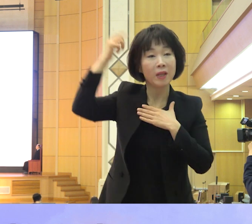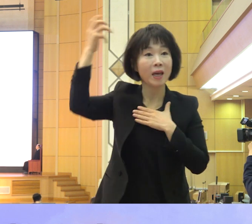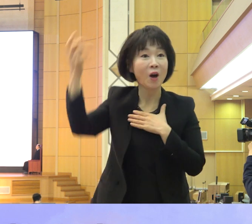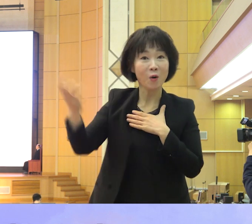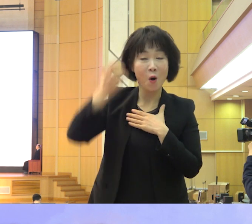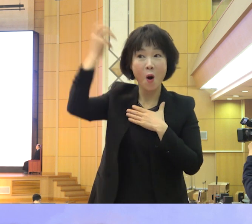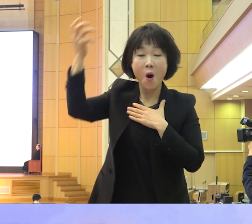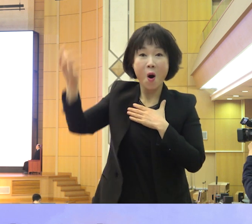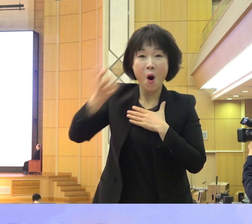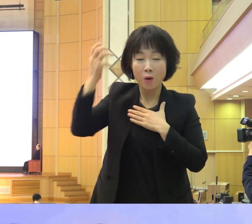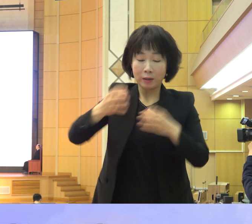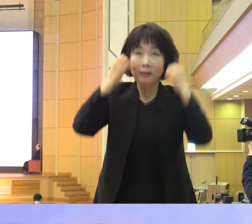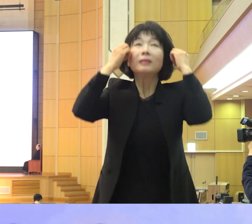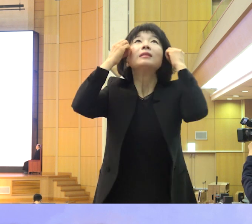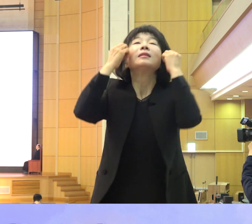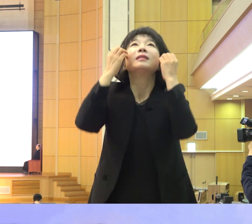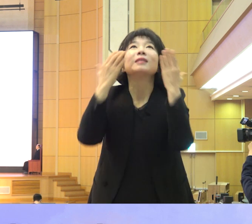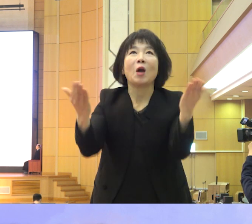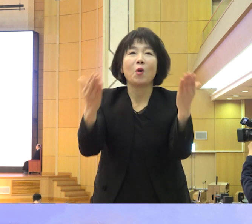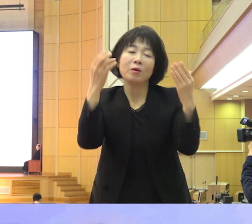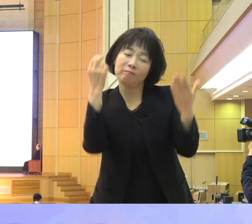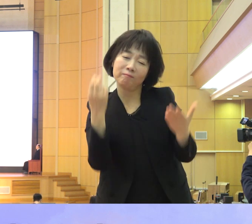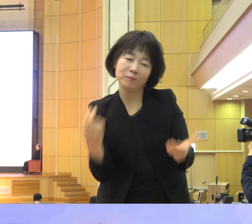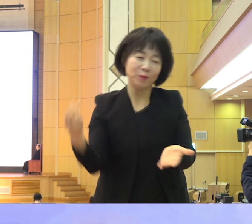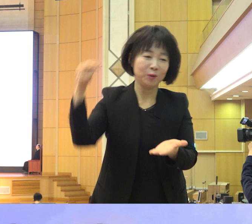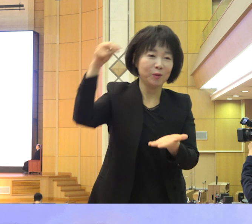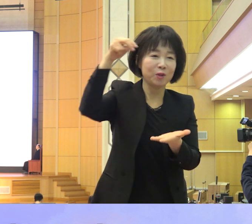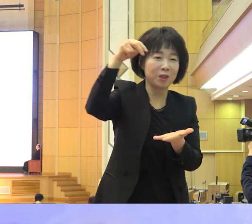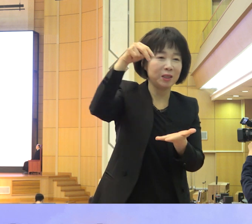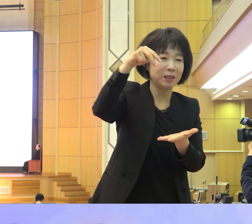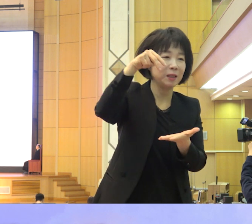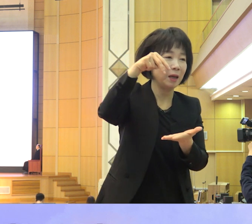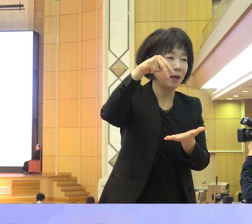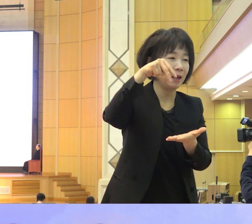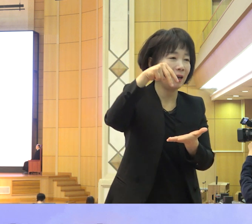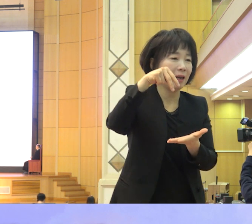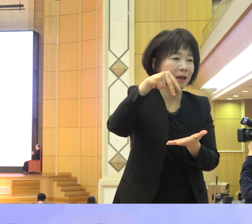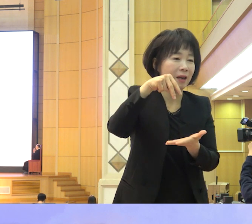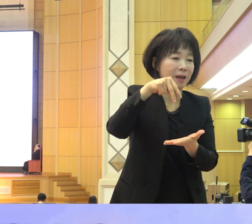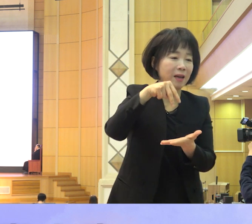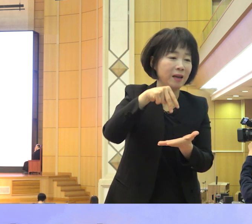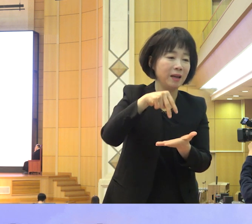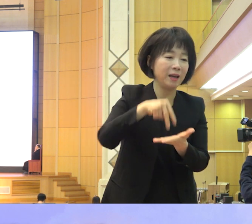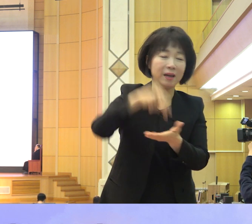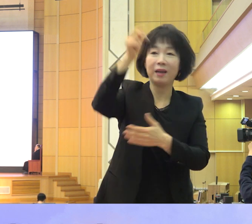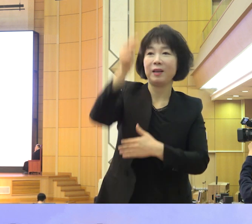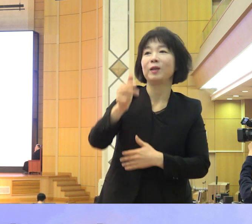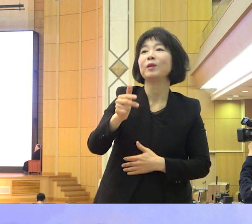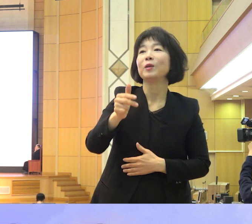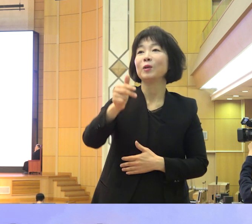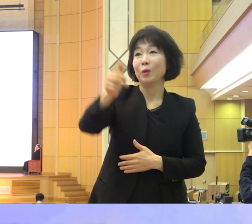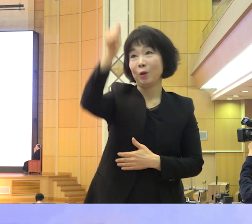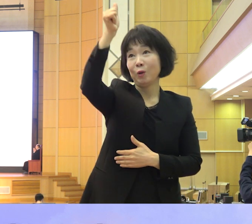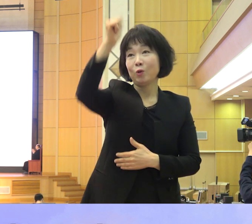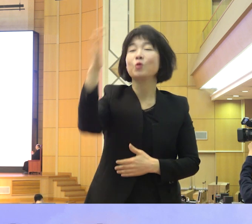이해하시네. 내 영혼 새롭게 마지막으로 찬양합니다. 주는 내 맘을